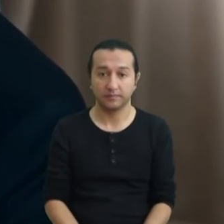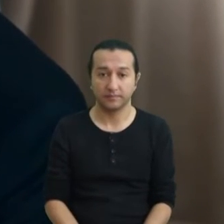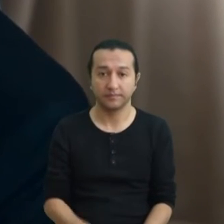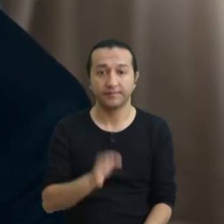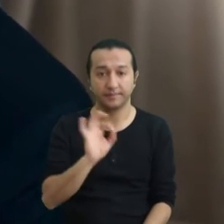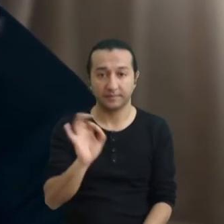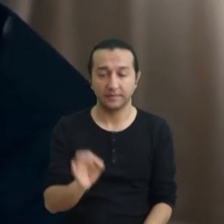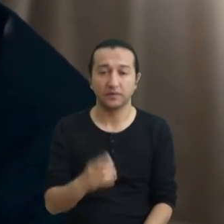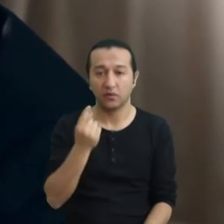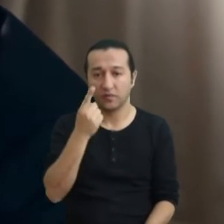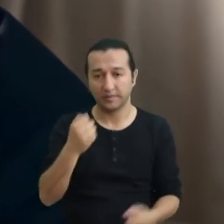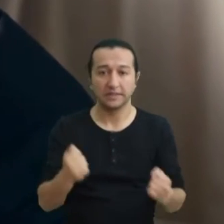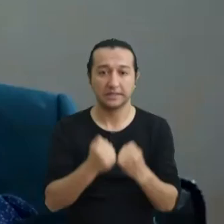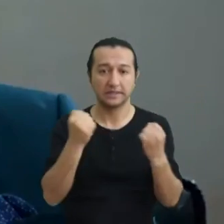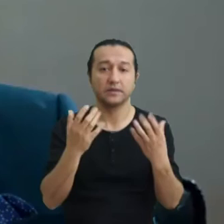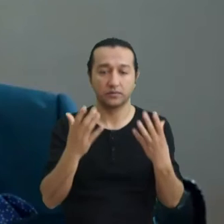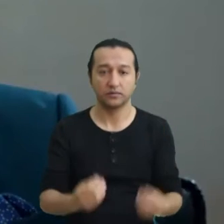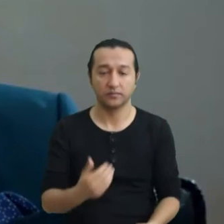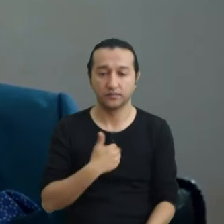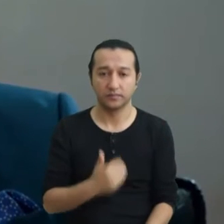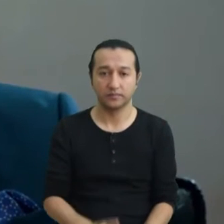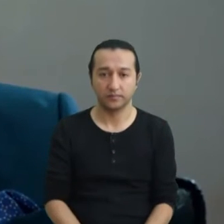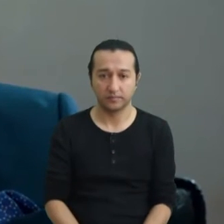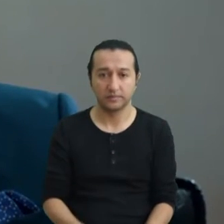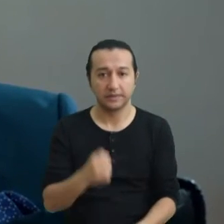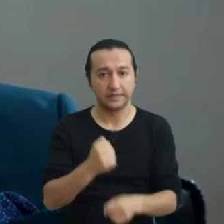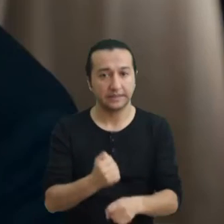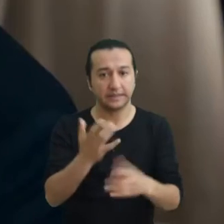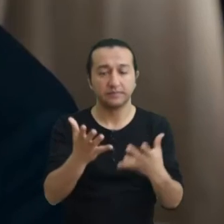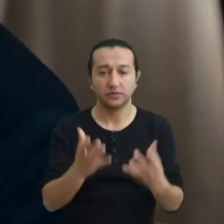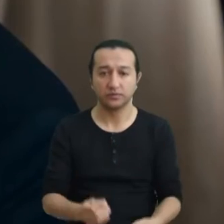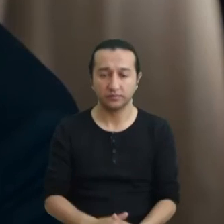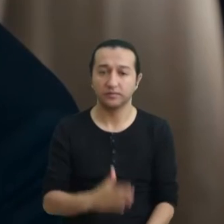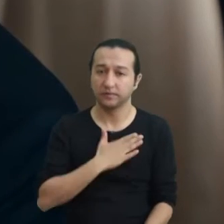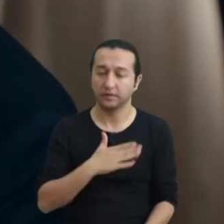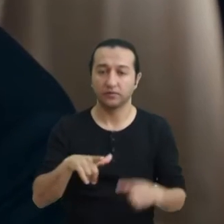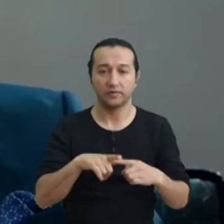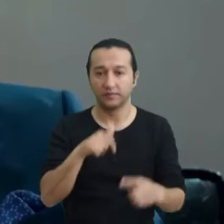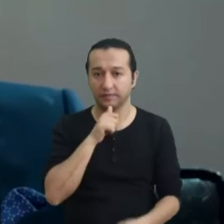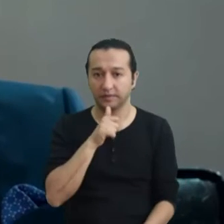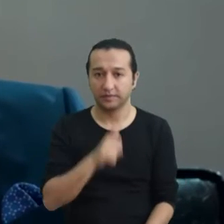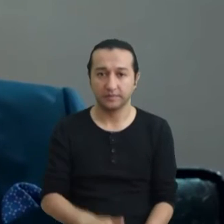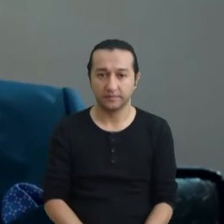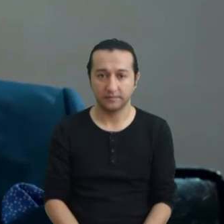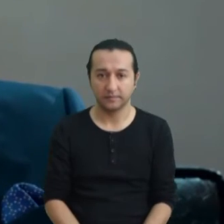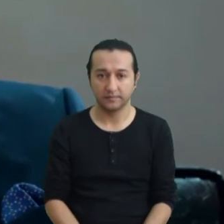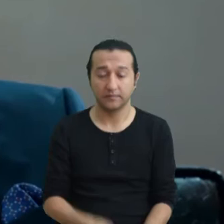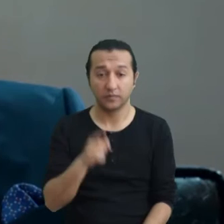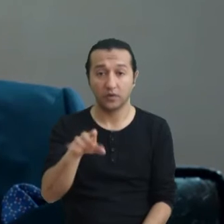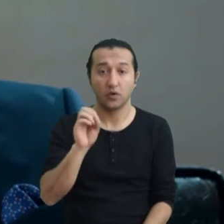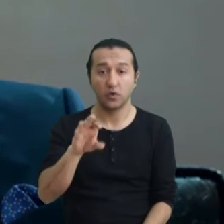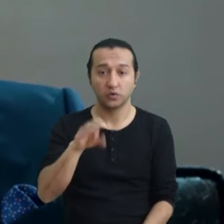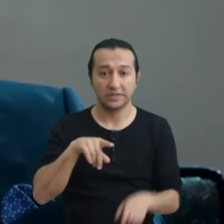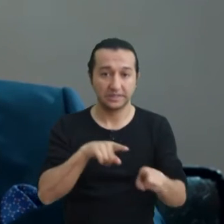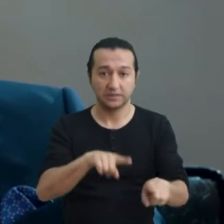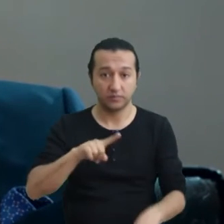bahsediyor. Evet. Ufak bir kaza geçirdim. Geçmiş olsun. Sağ olun Fehmi Bey. Hocanın